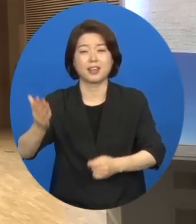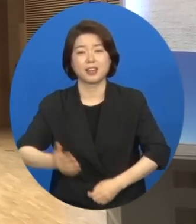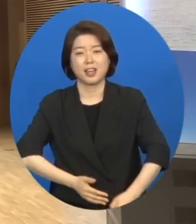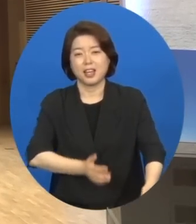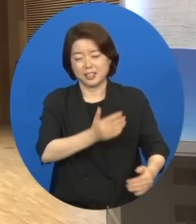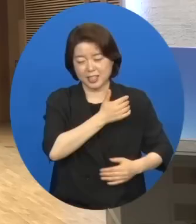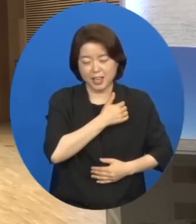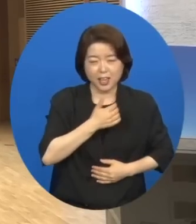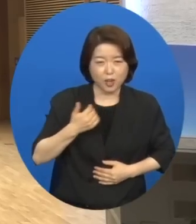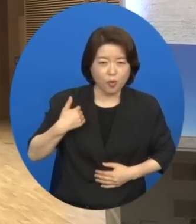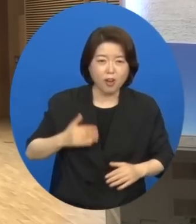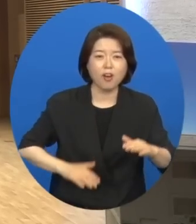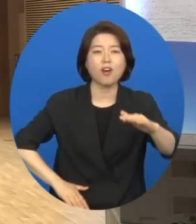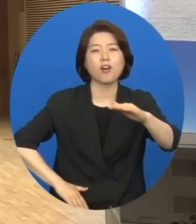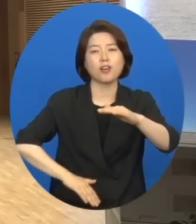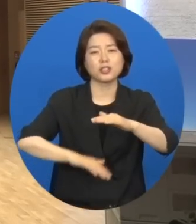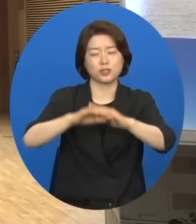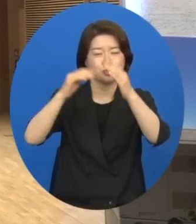채워주소서.